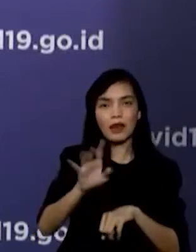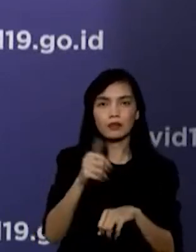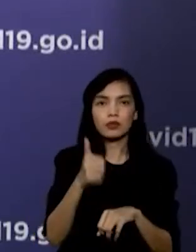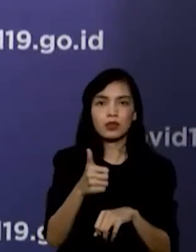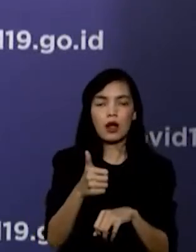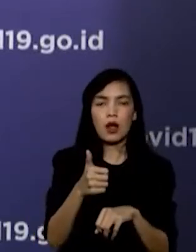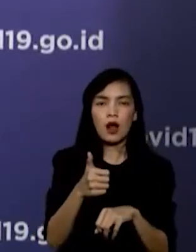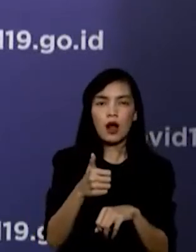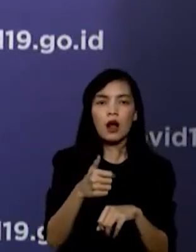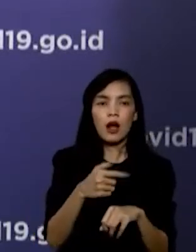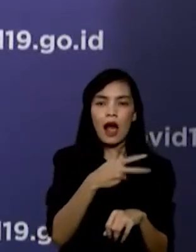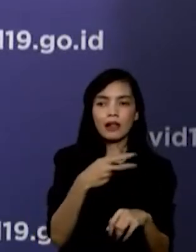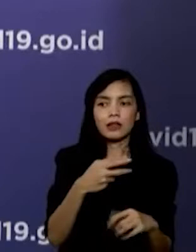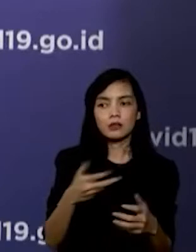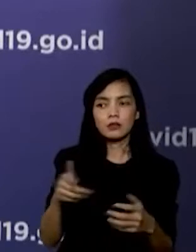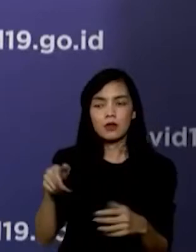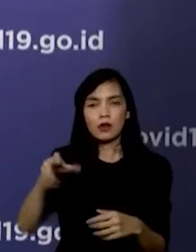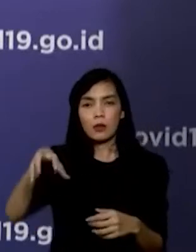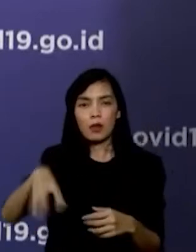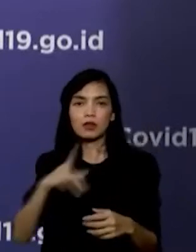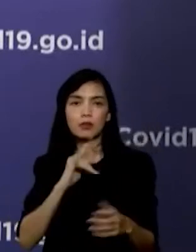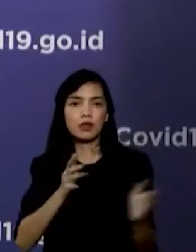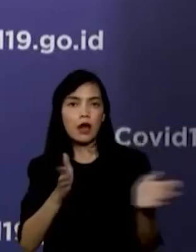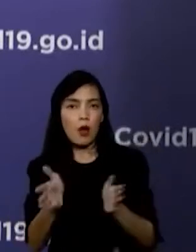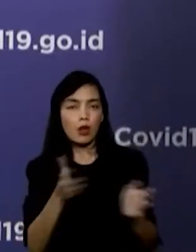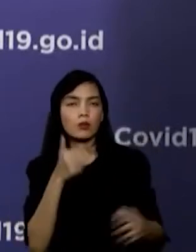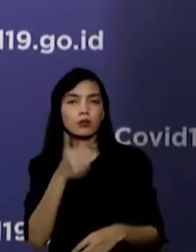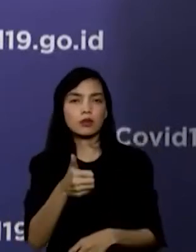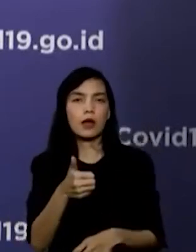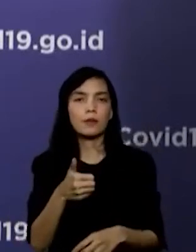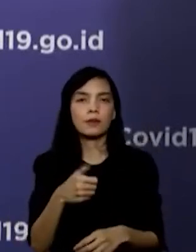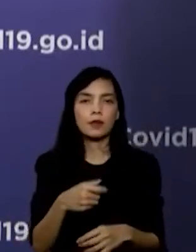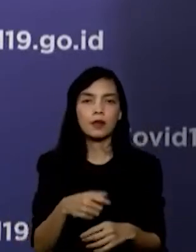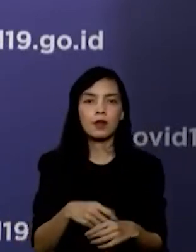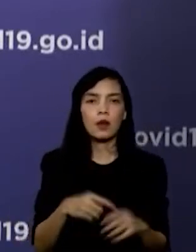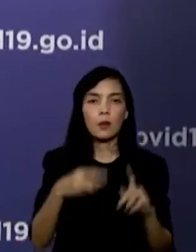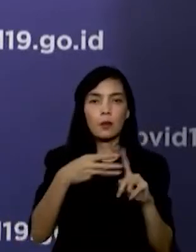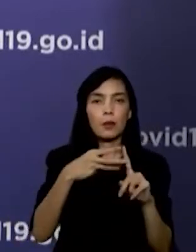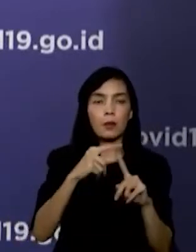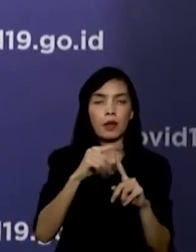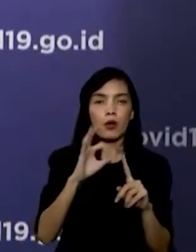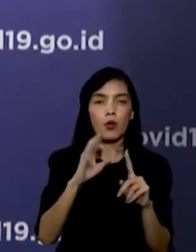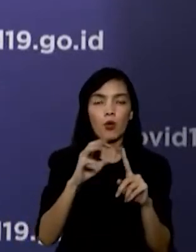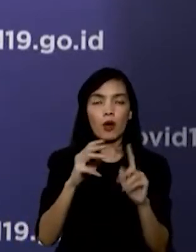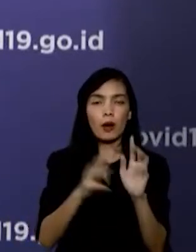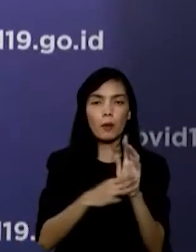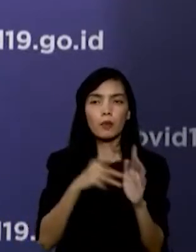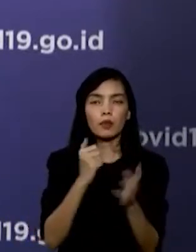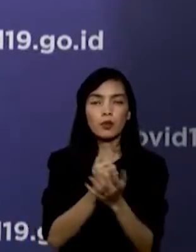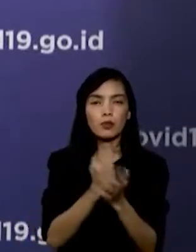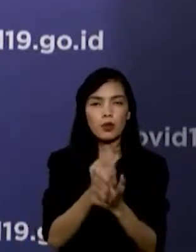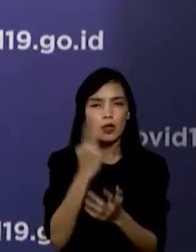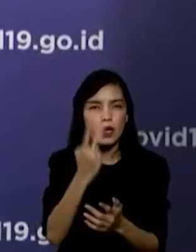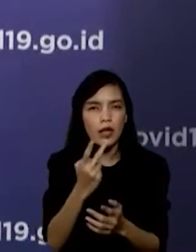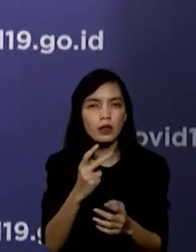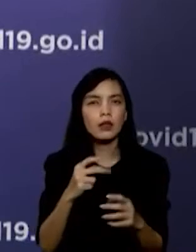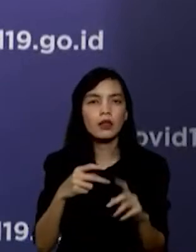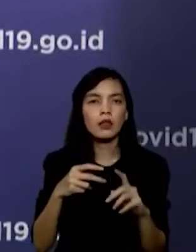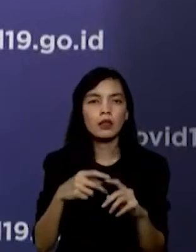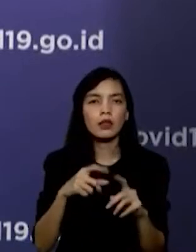Badan POM atau BPOM akan memantau peredaran dexamethasone. Maka, saudara-saudari